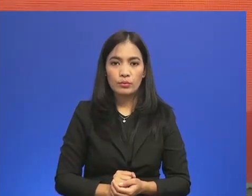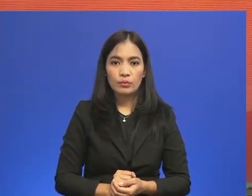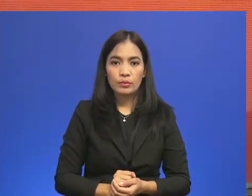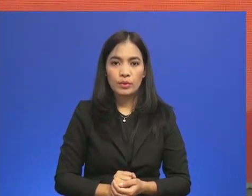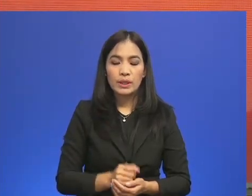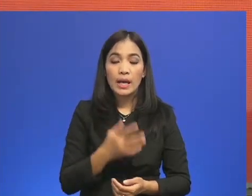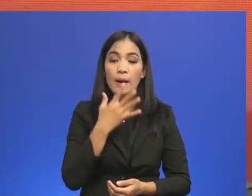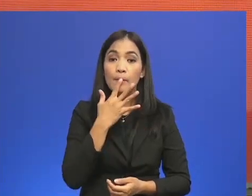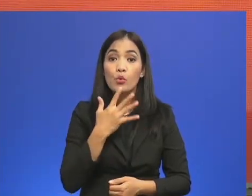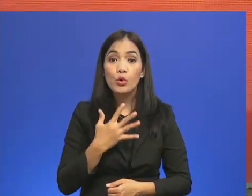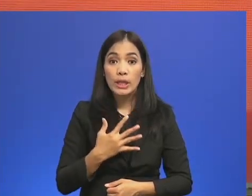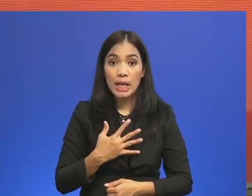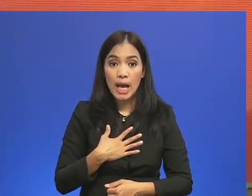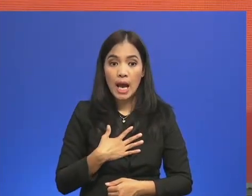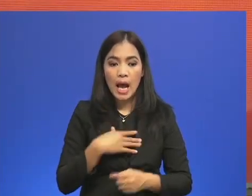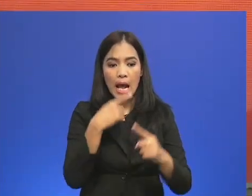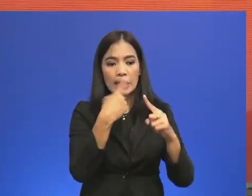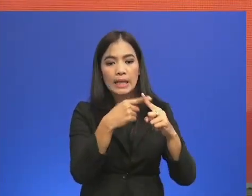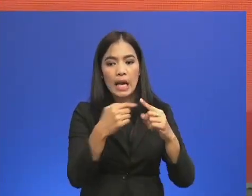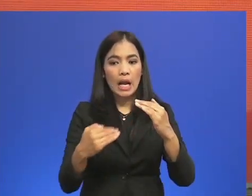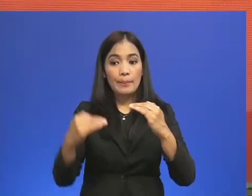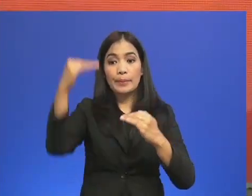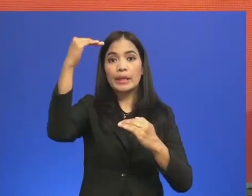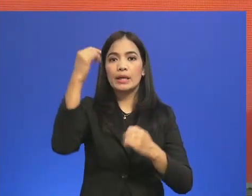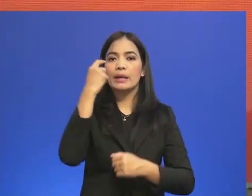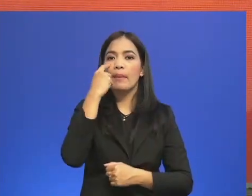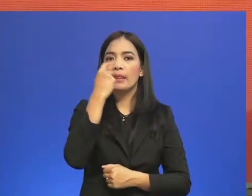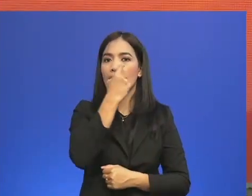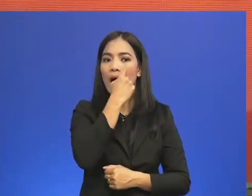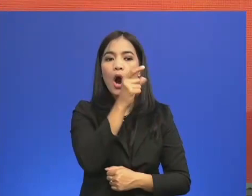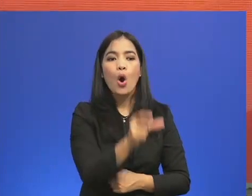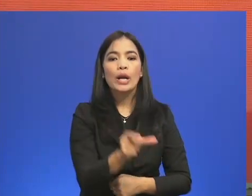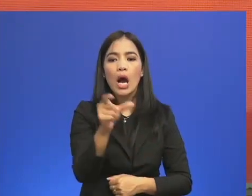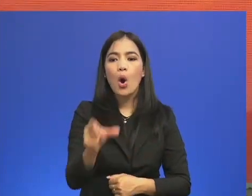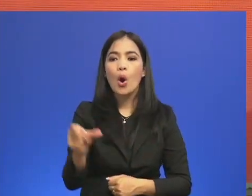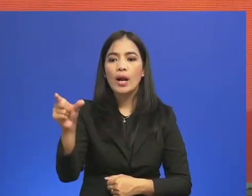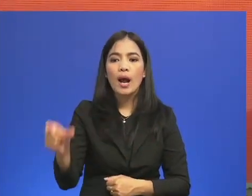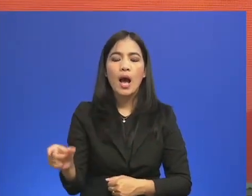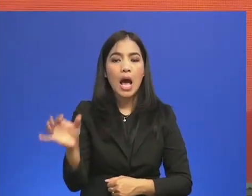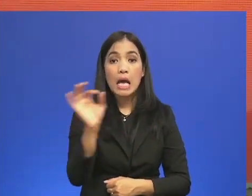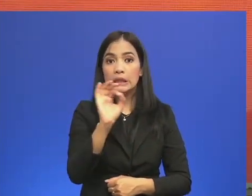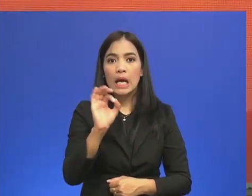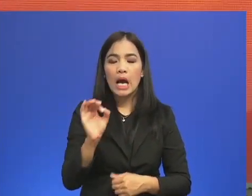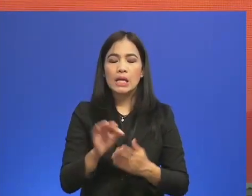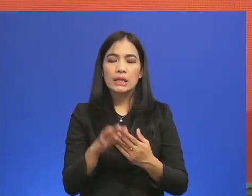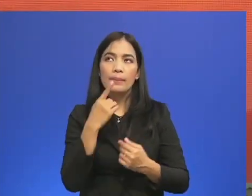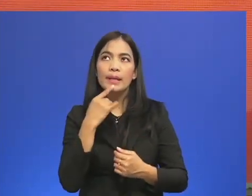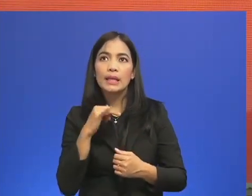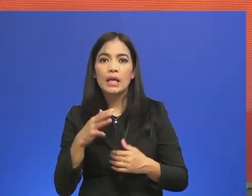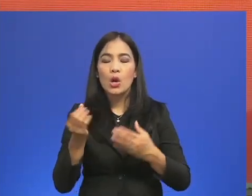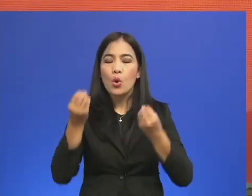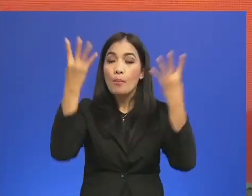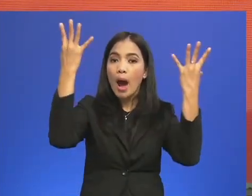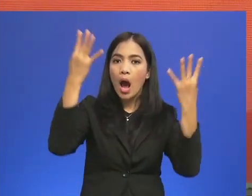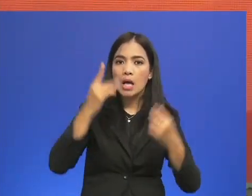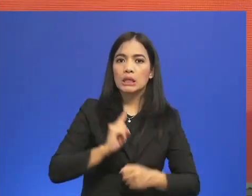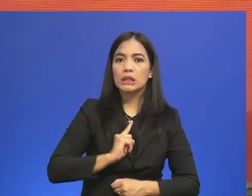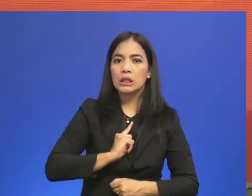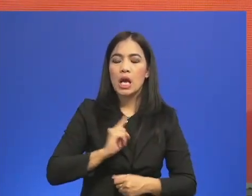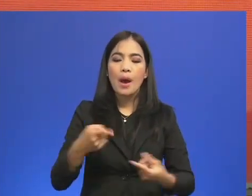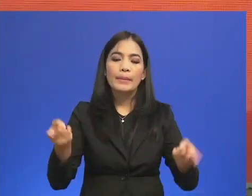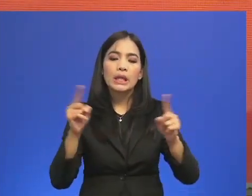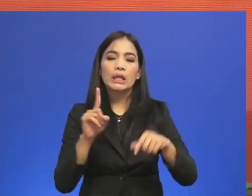yang memiliki nilai lebih di mata manusia. Jangan lupa diri, jangan